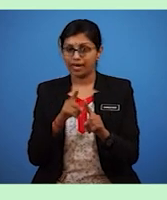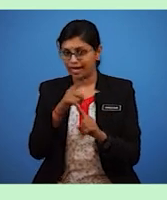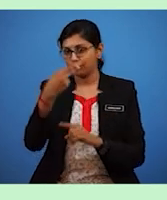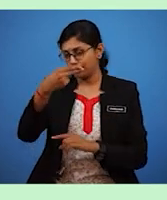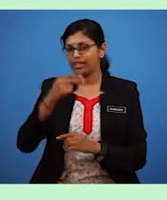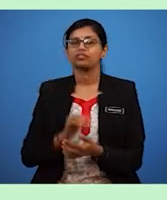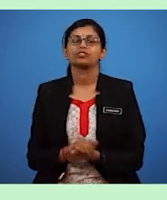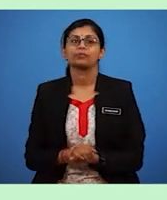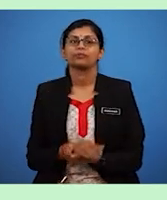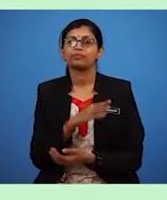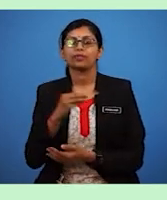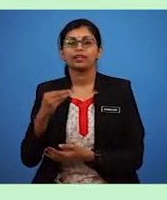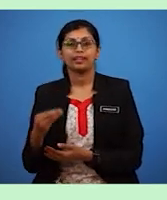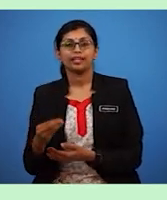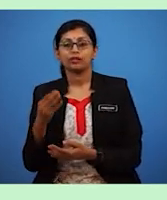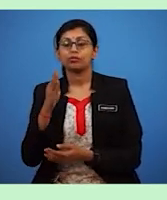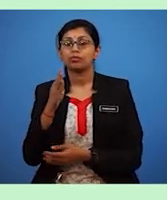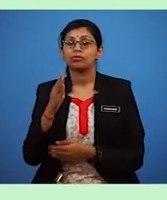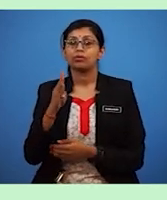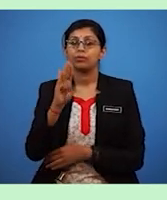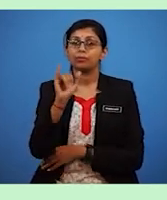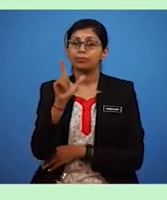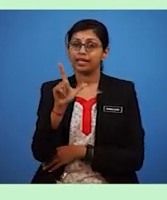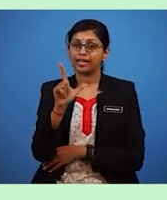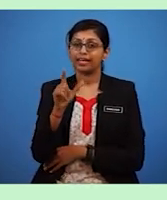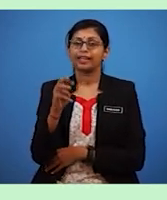yang diperolehi di langkah tiga.